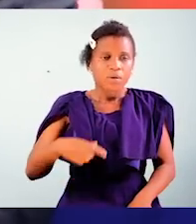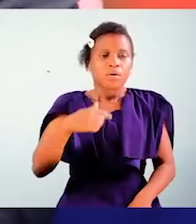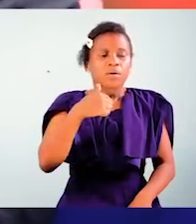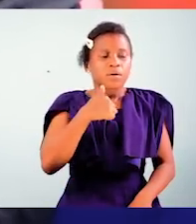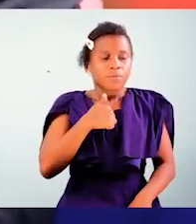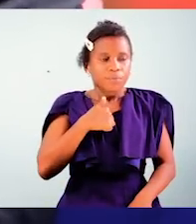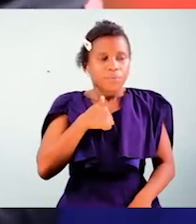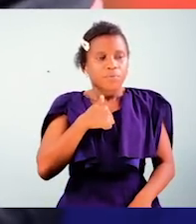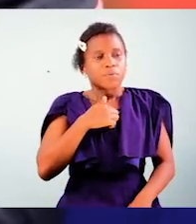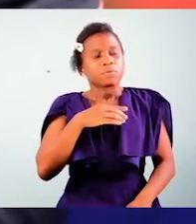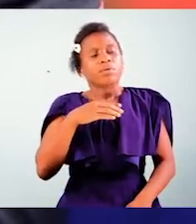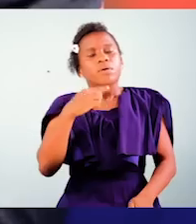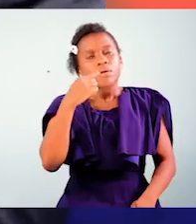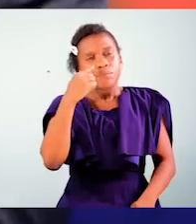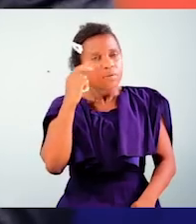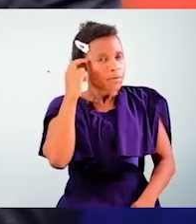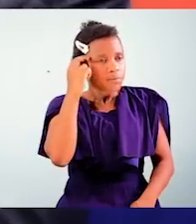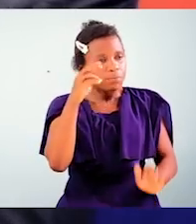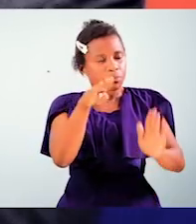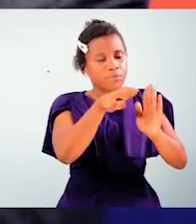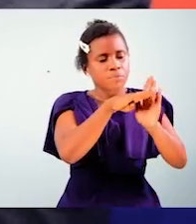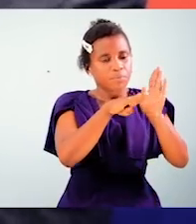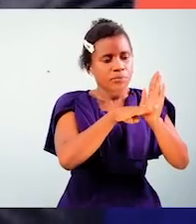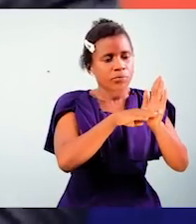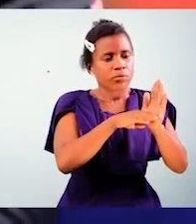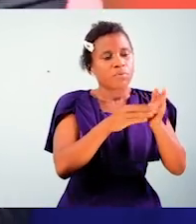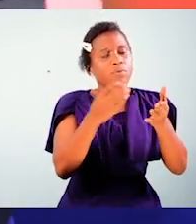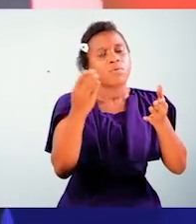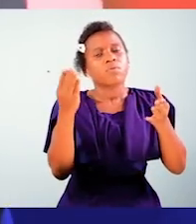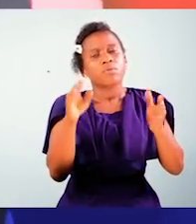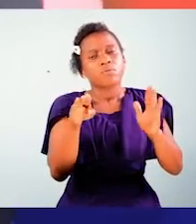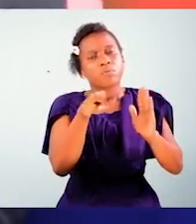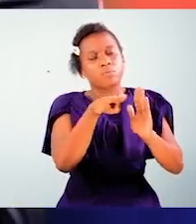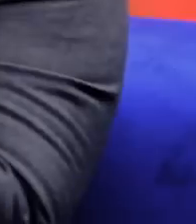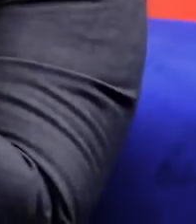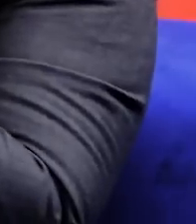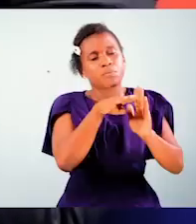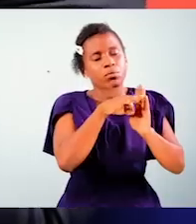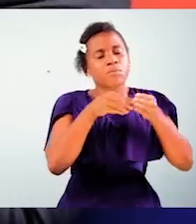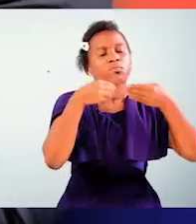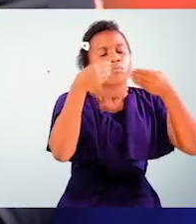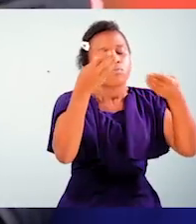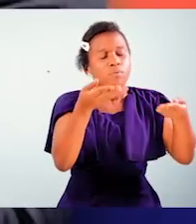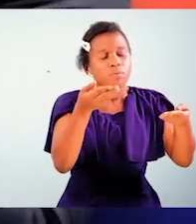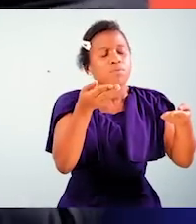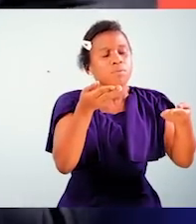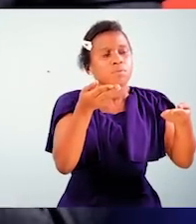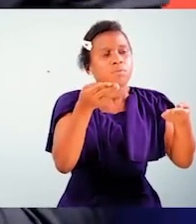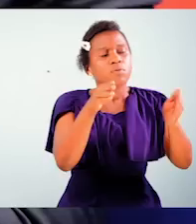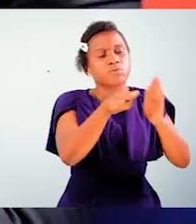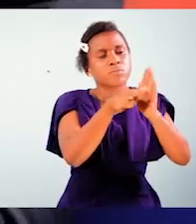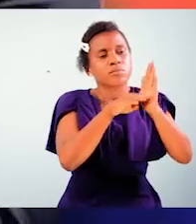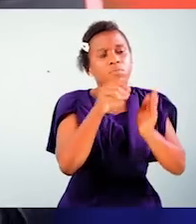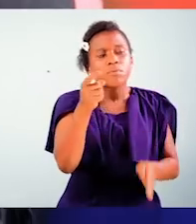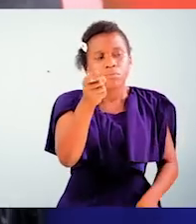nadhani sasa utaratibu wa mikopo tuupeleke benki, kwamba hizi fedha za halmashauri zile 10%